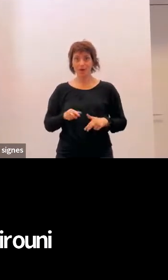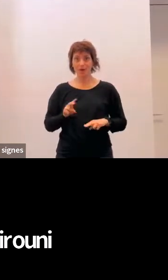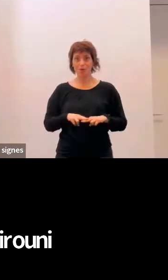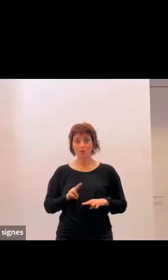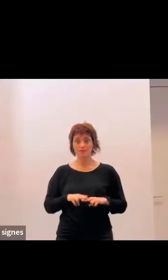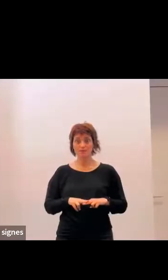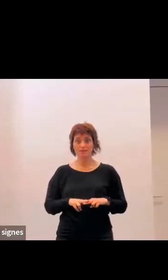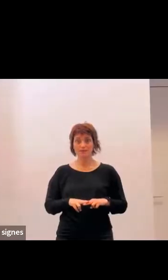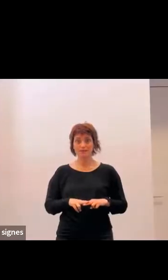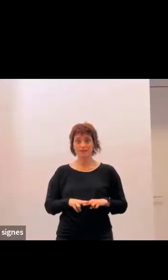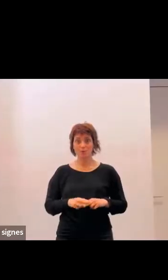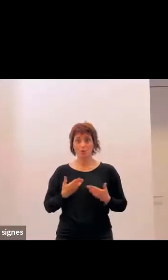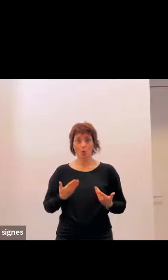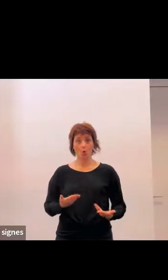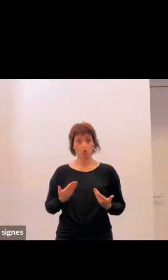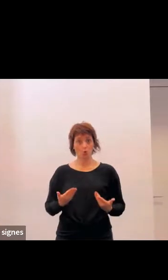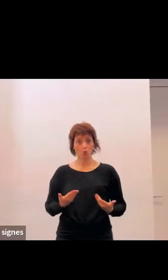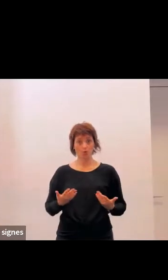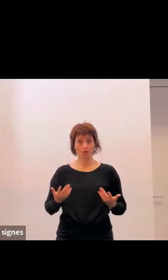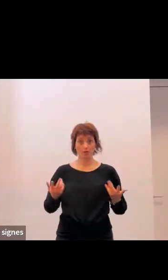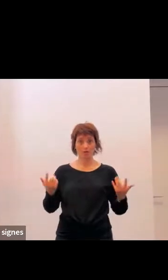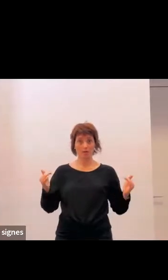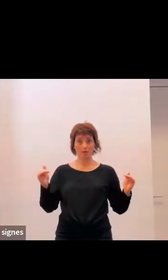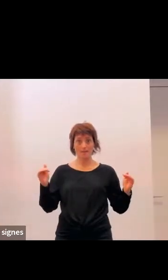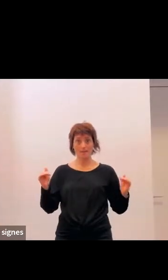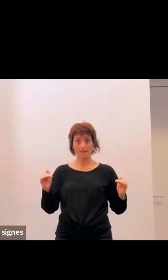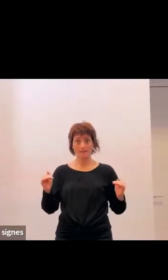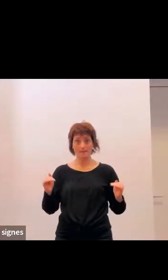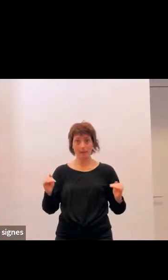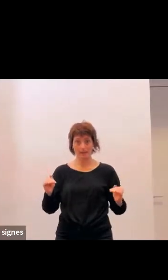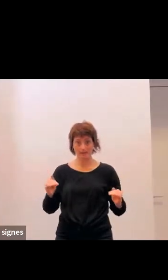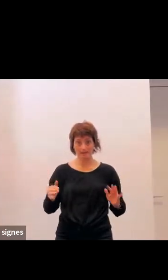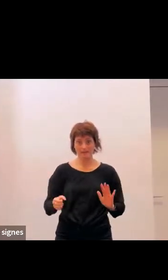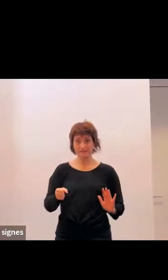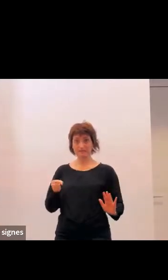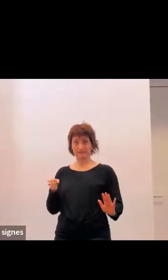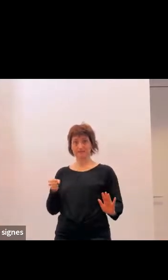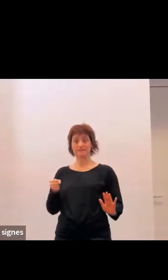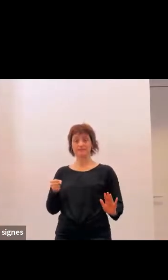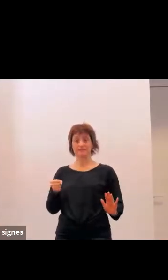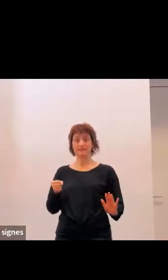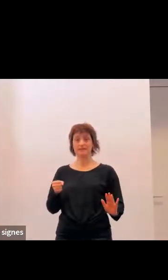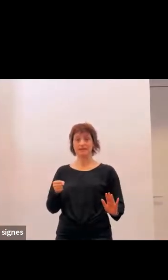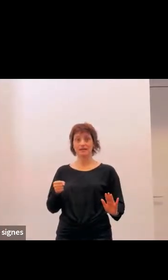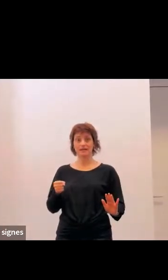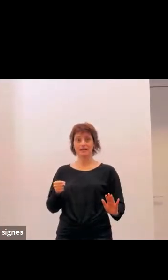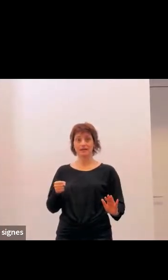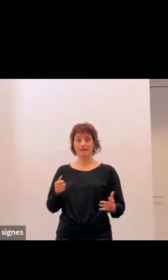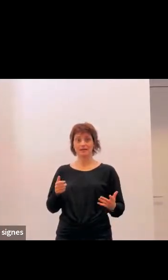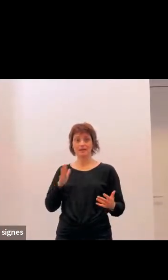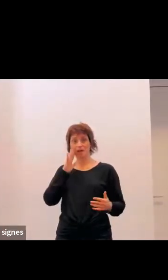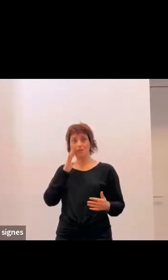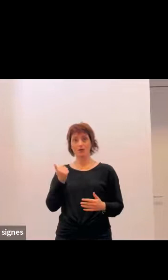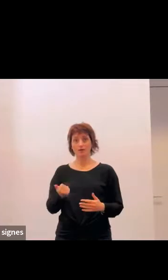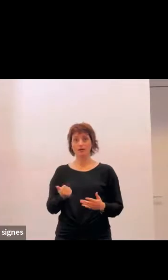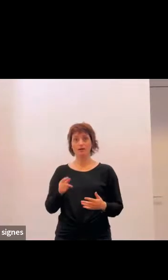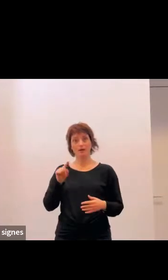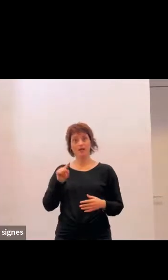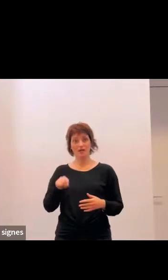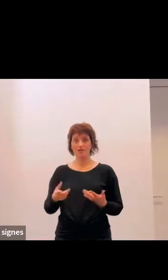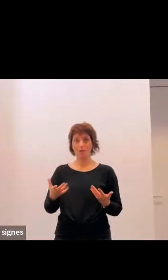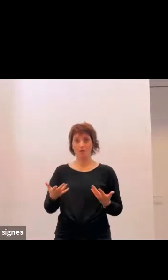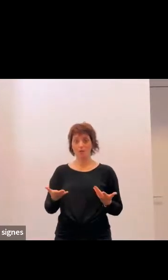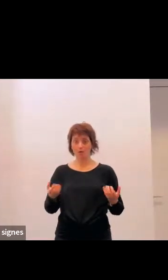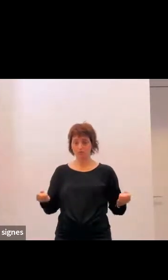aujourd'hui à la fois enrayer cette mécanique de diminution du nombre d'élèves. Nous devons donc pour cela faire des